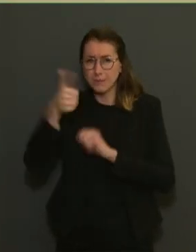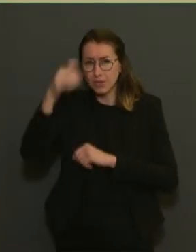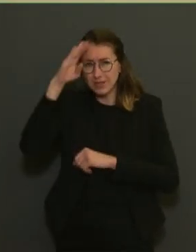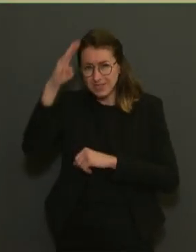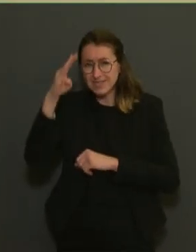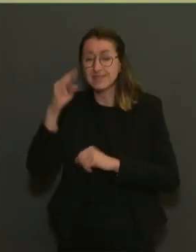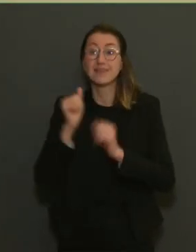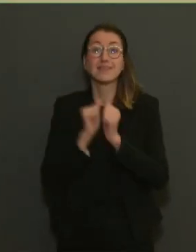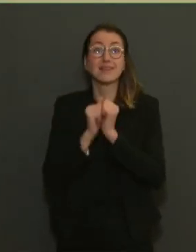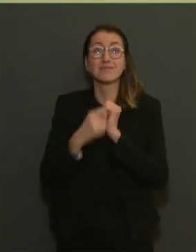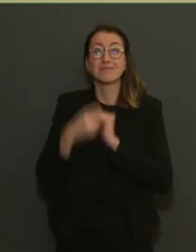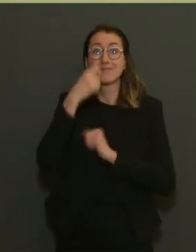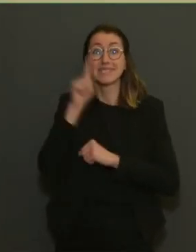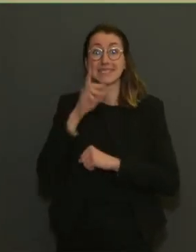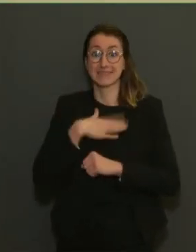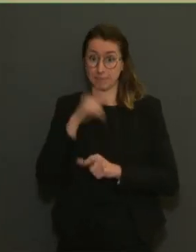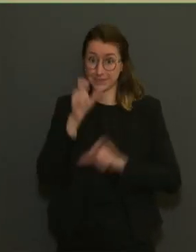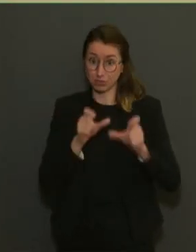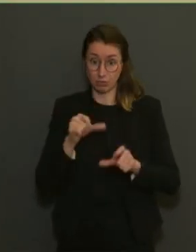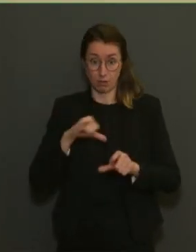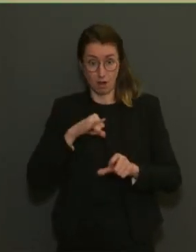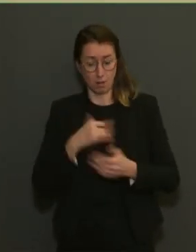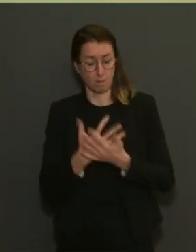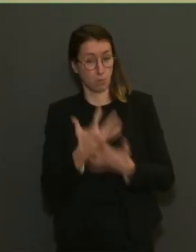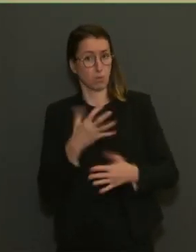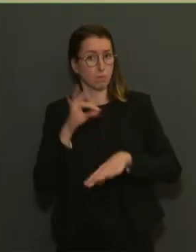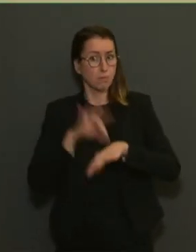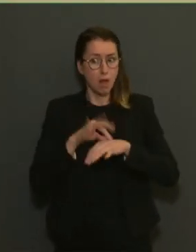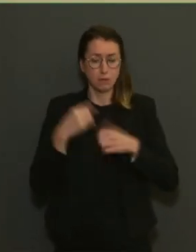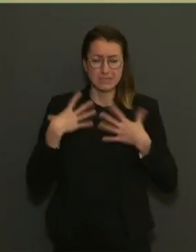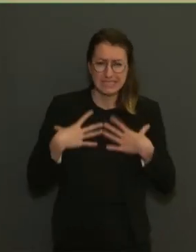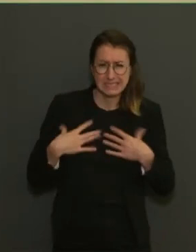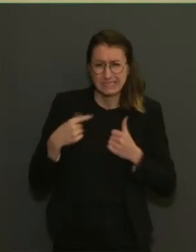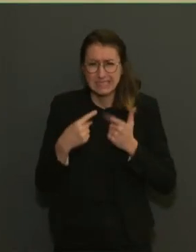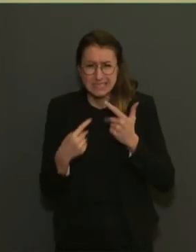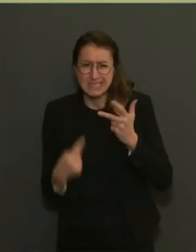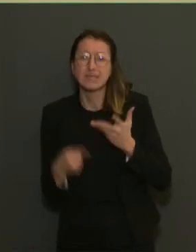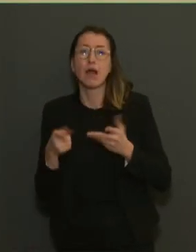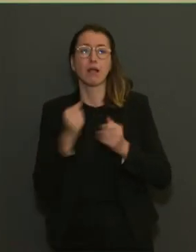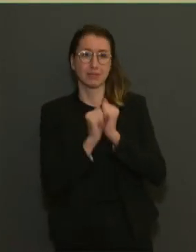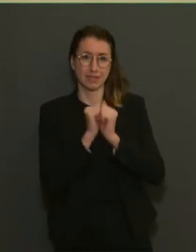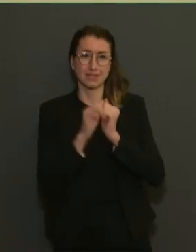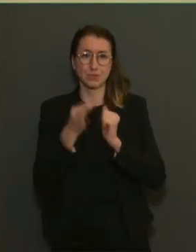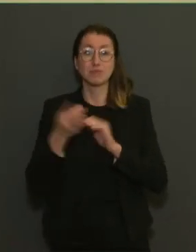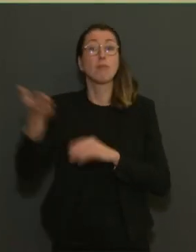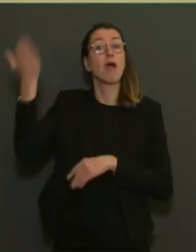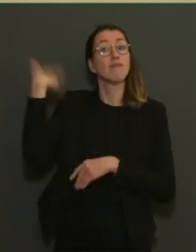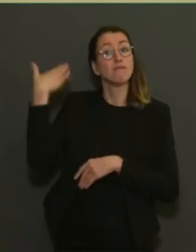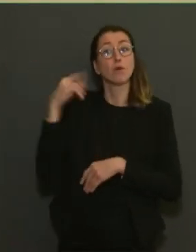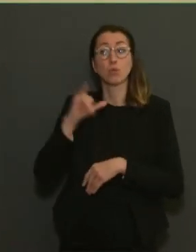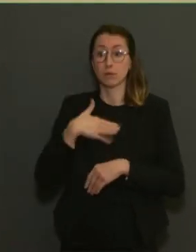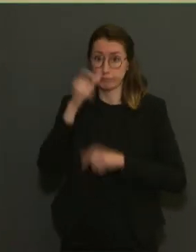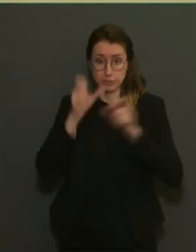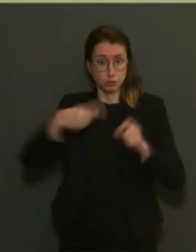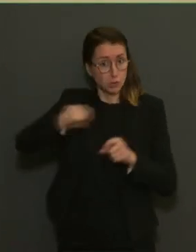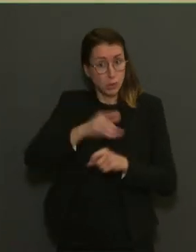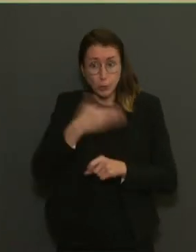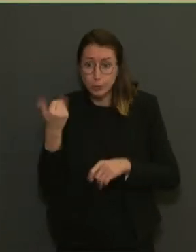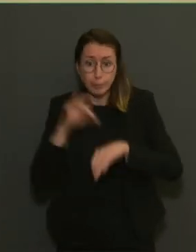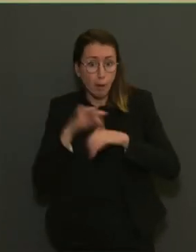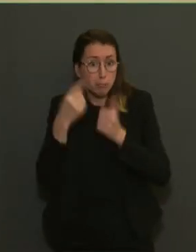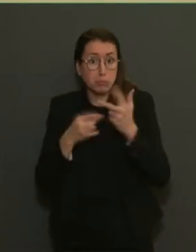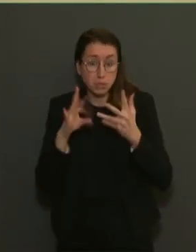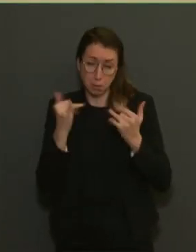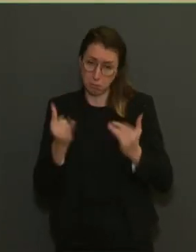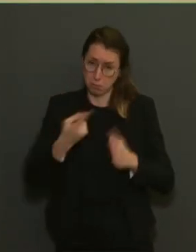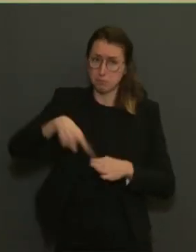dans ce contexte, il est clair qu'un certain nombre de patients précédemment détectés ne le sont plus. Ce sont donc deux